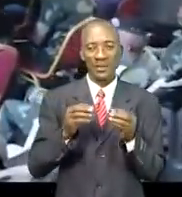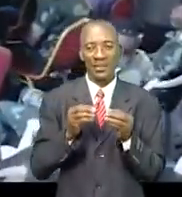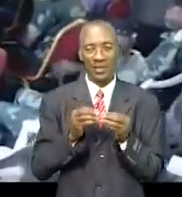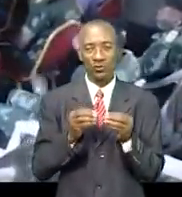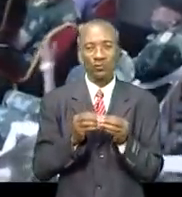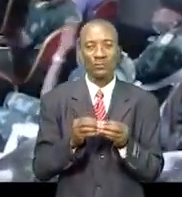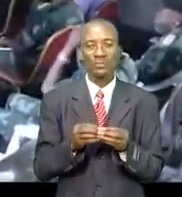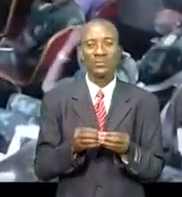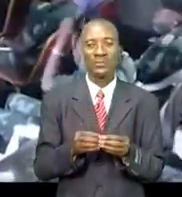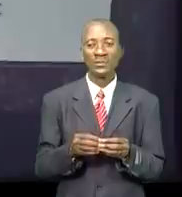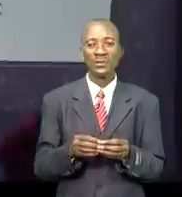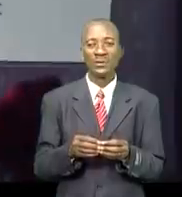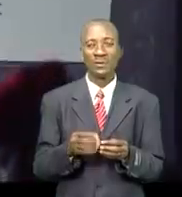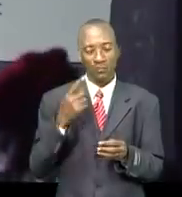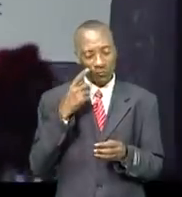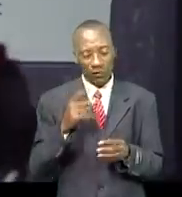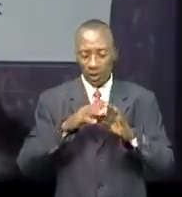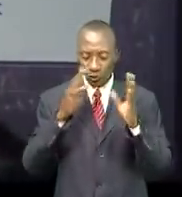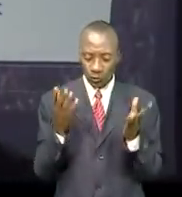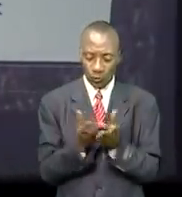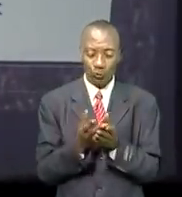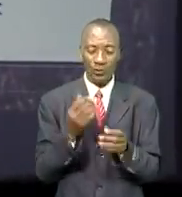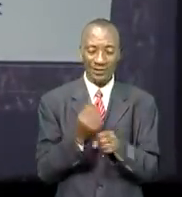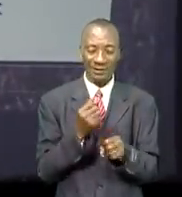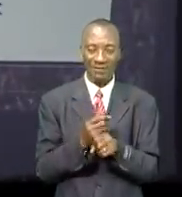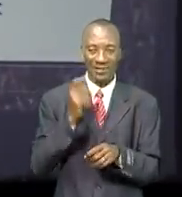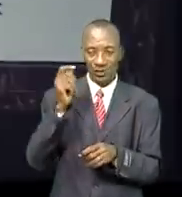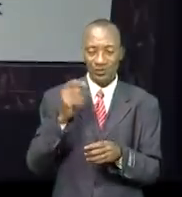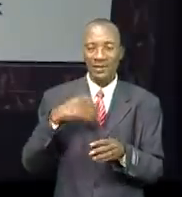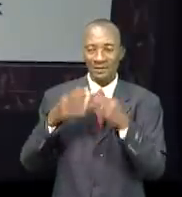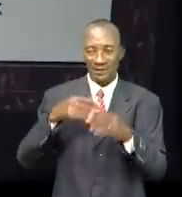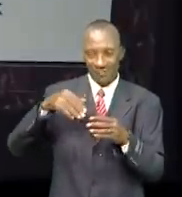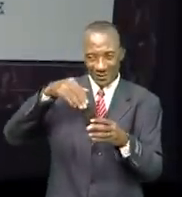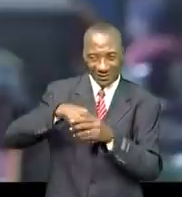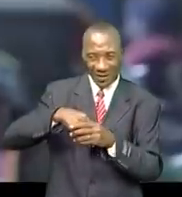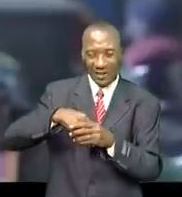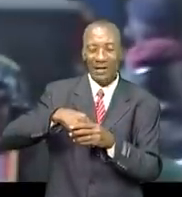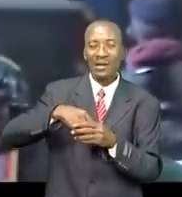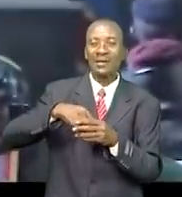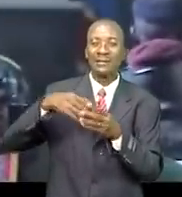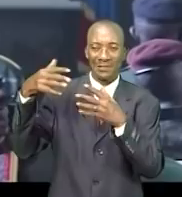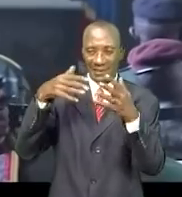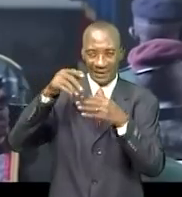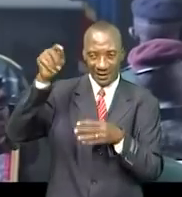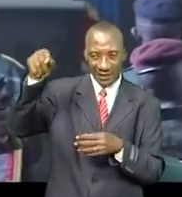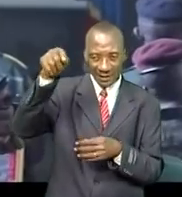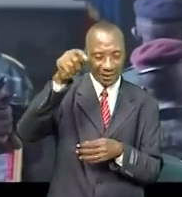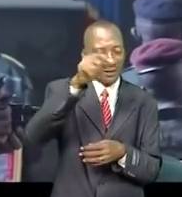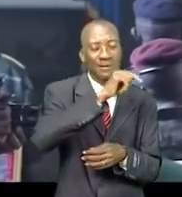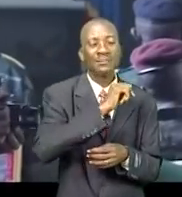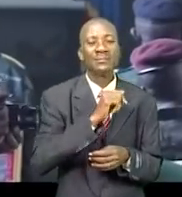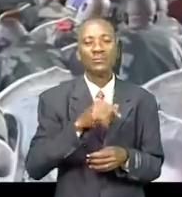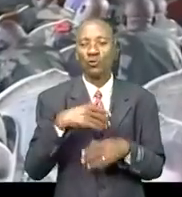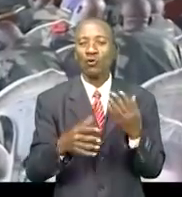les opérations militaires menées au front, les victoires enregistrées et même les difficultés rencontrées face à l'ennemi. Les EDF